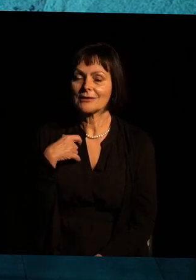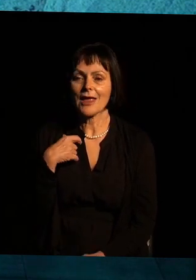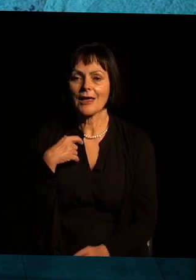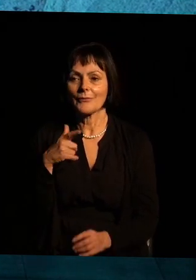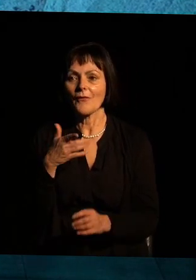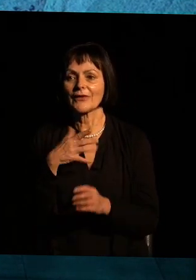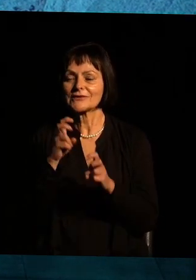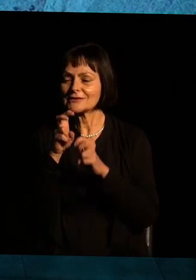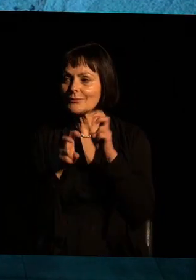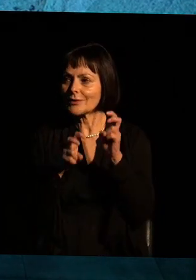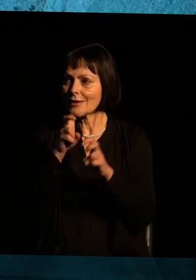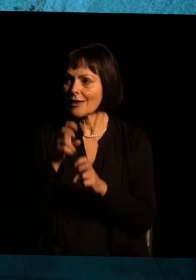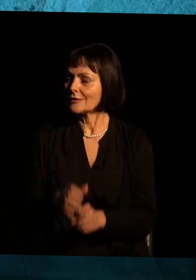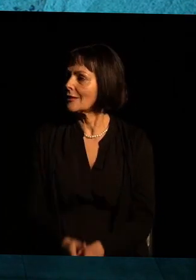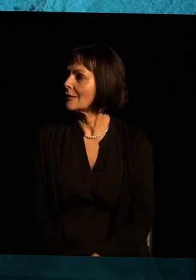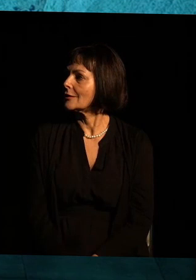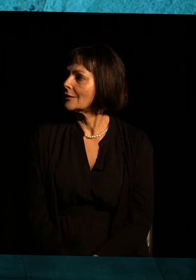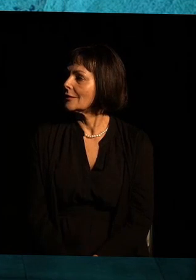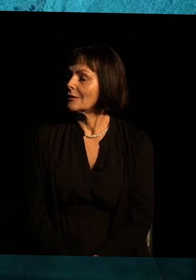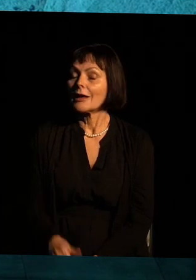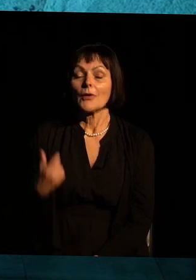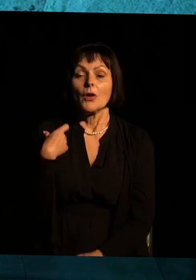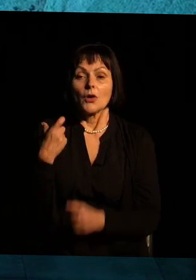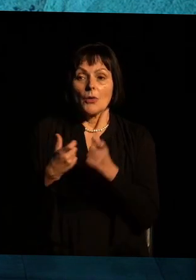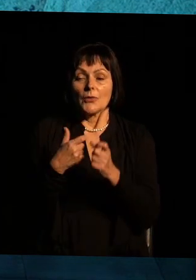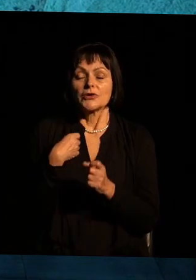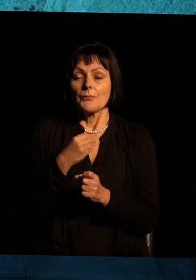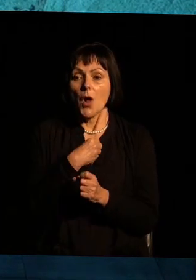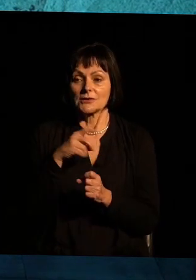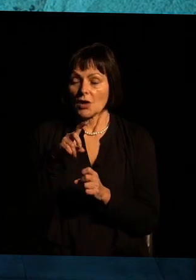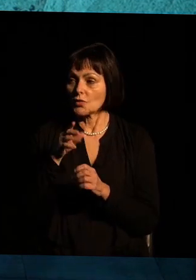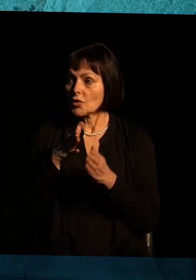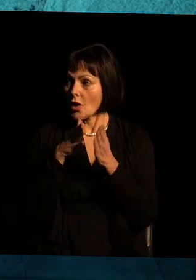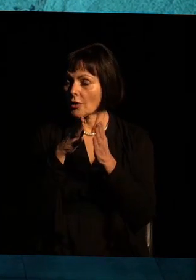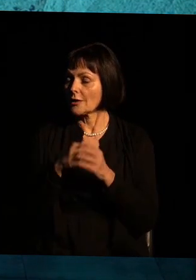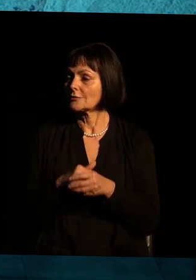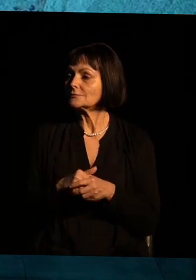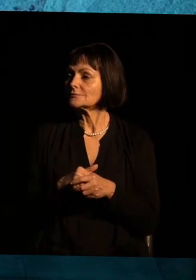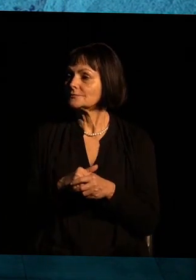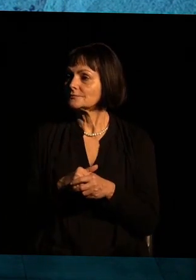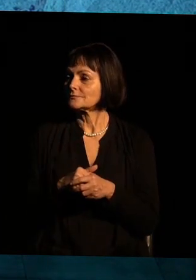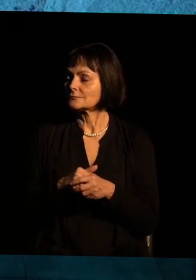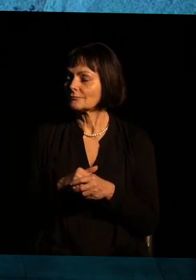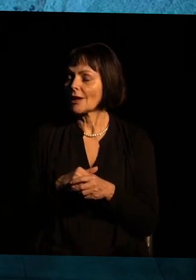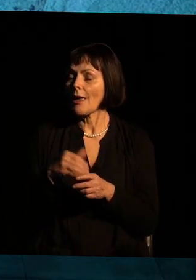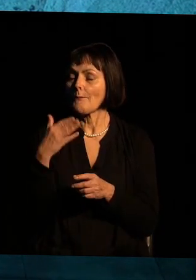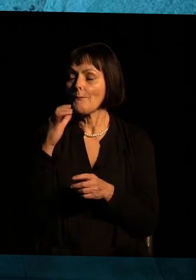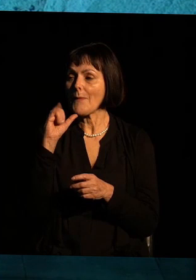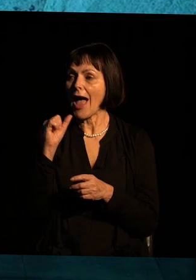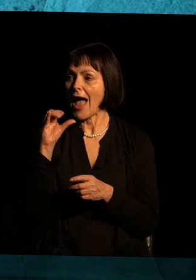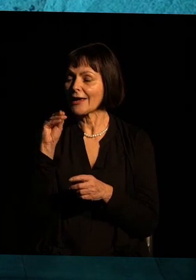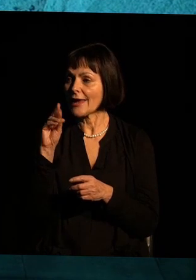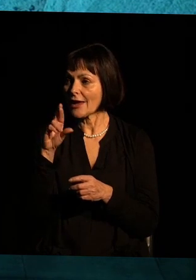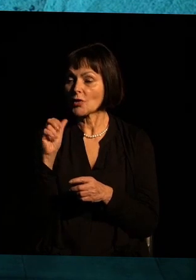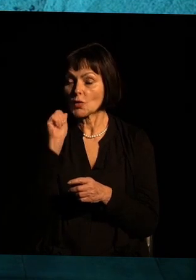skalnego, kolebka wspinania bigwallowego. Ty robiłeś tam też pierwsze polskie przejścia, bo robiliście zarówno z Januszem Majerem, który jutro tutaj